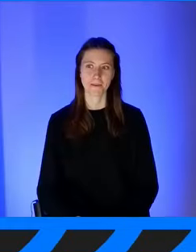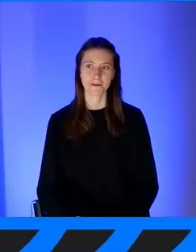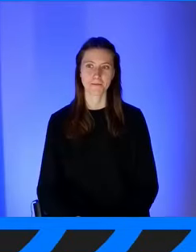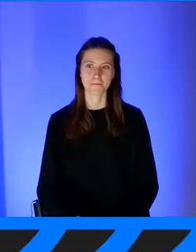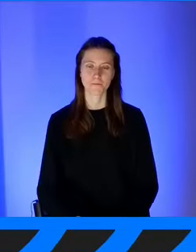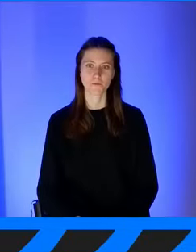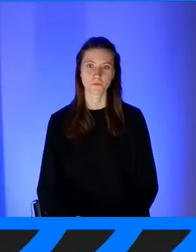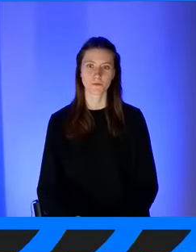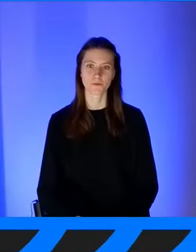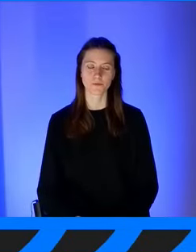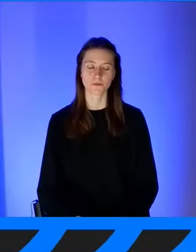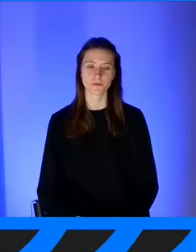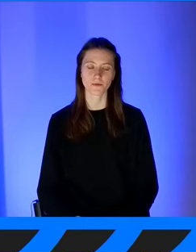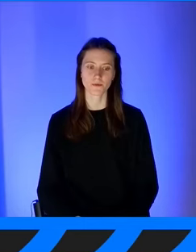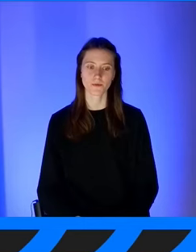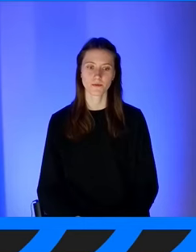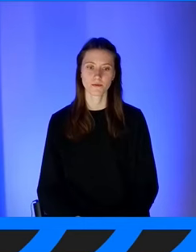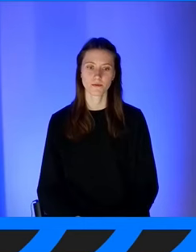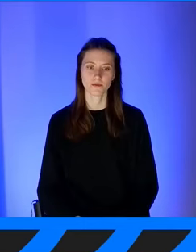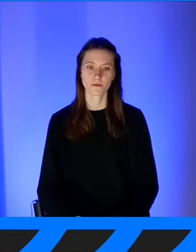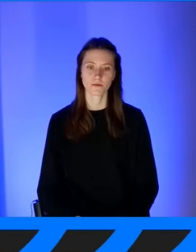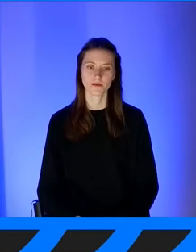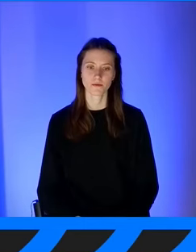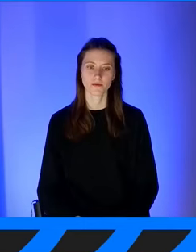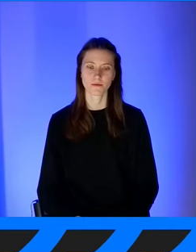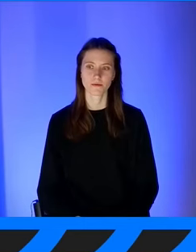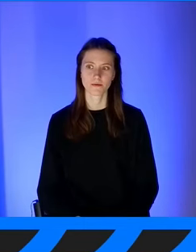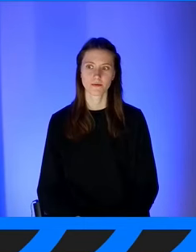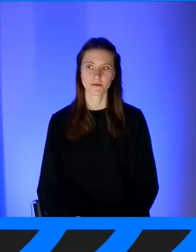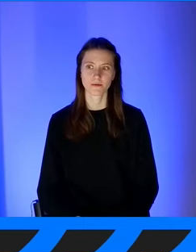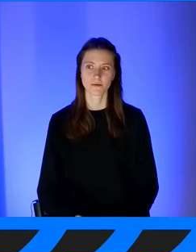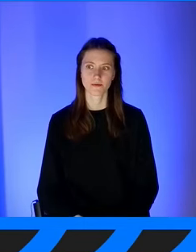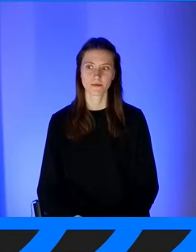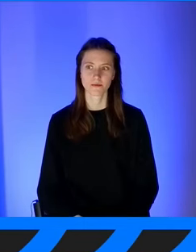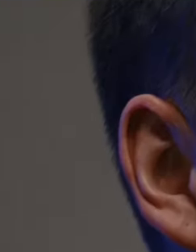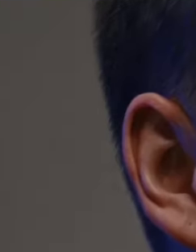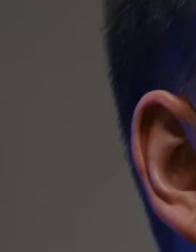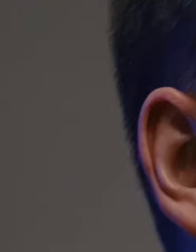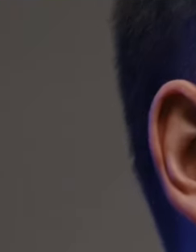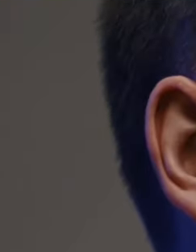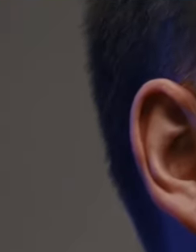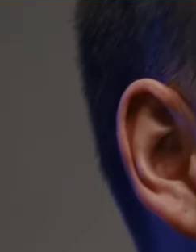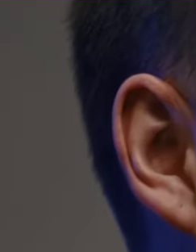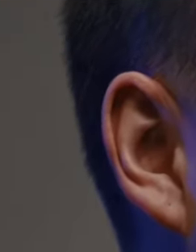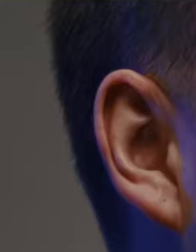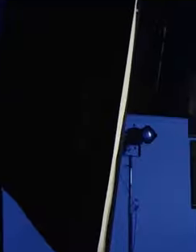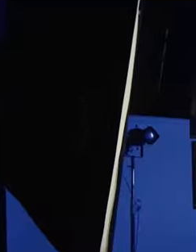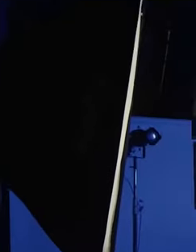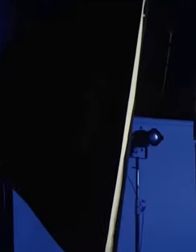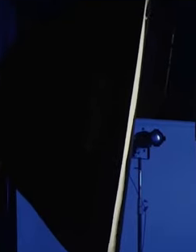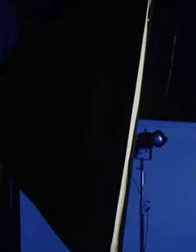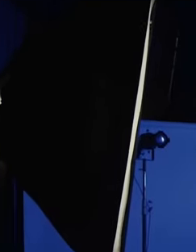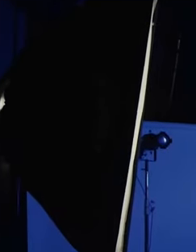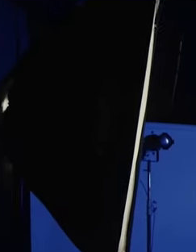позволили стандартный ребята ВКонтакте я даже не знаю кто из них за ветку первенства может поспорить